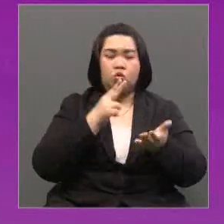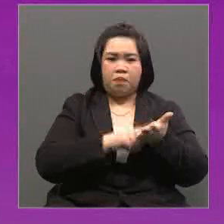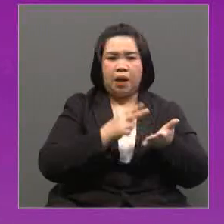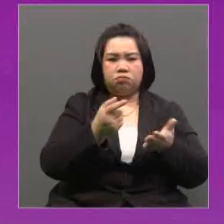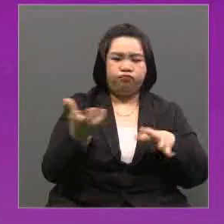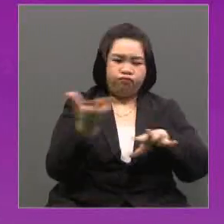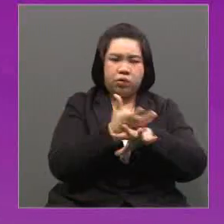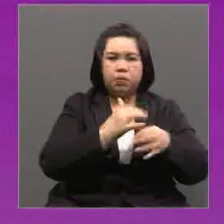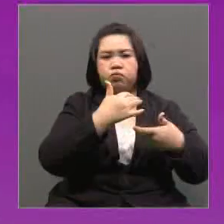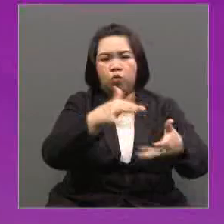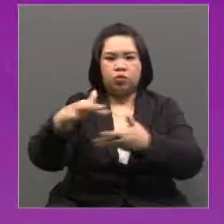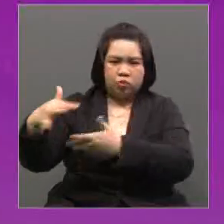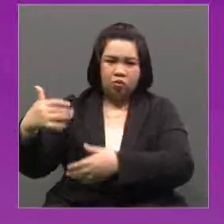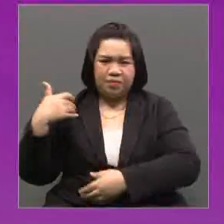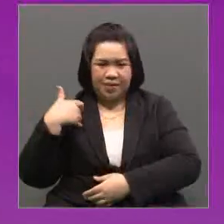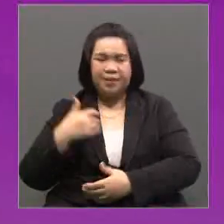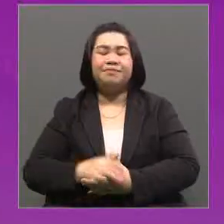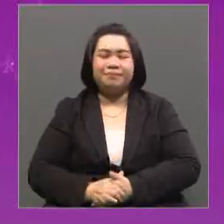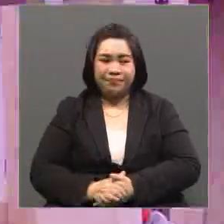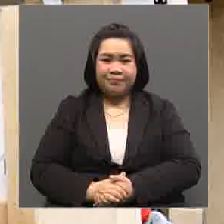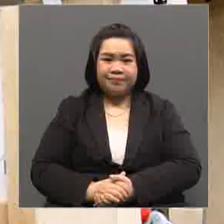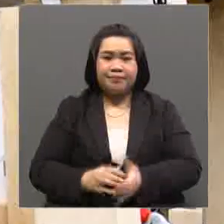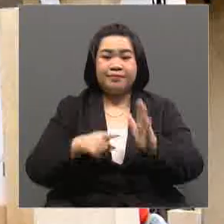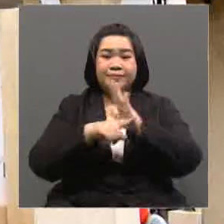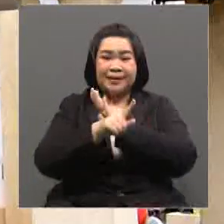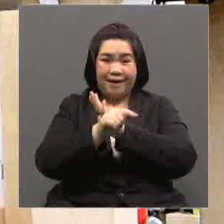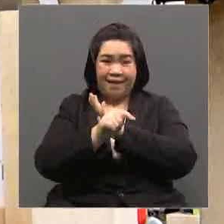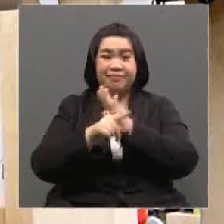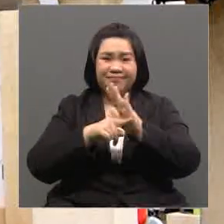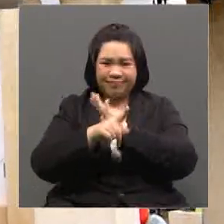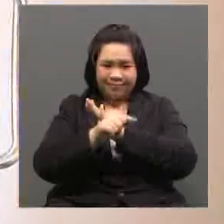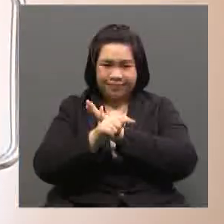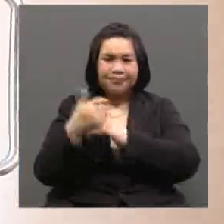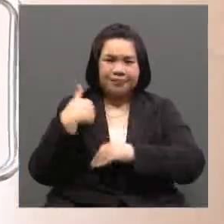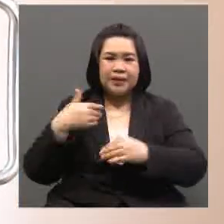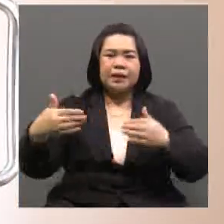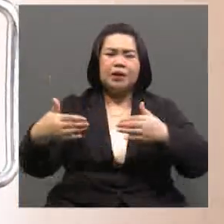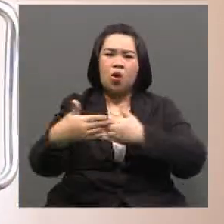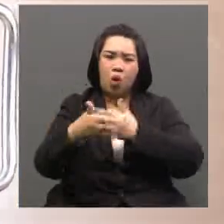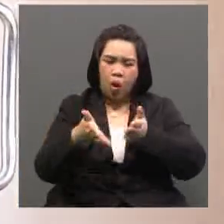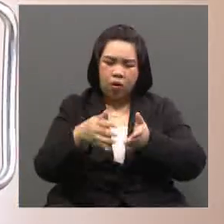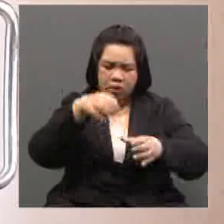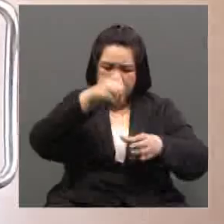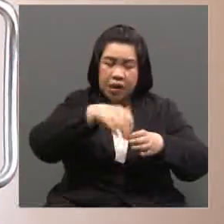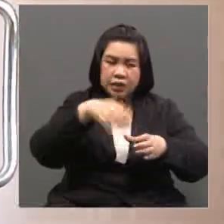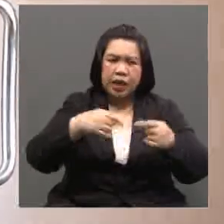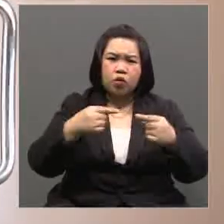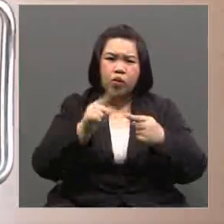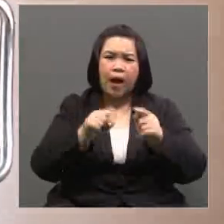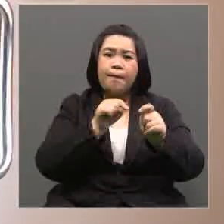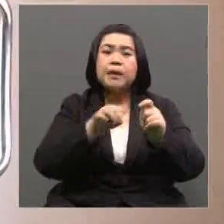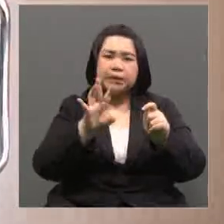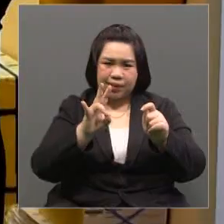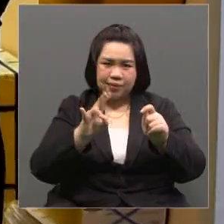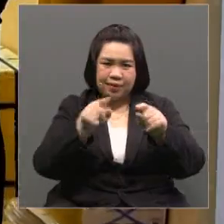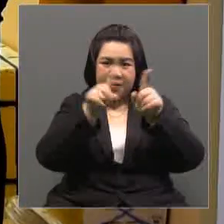แต่ละอำเภอครับเริ่มที่จังหวัดตราดกันครับเจ้าหน้าที่กกตดำเนินการแจกจ่ายบัตรเลือกตั้งให้กับทั้ง 7อำเภอสำหรับ